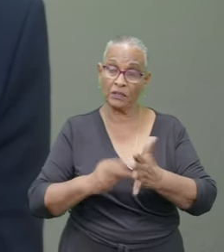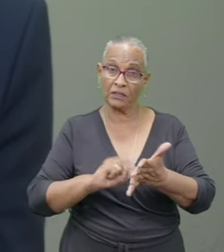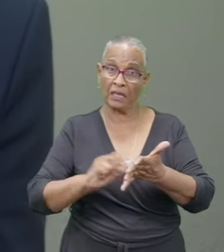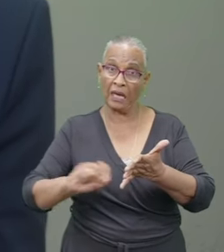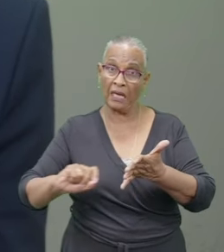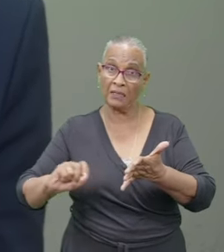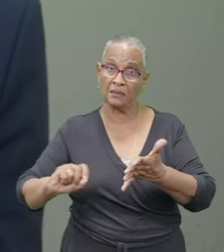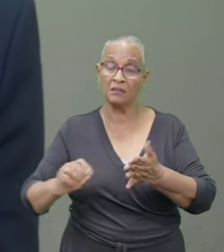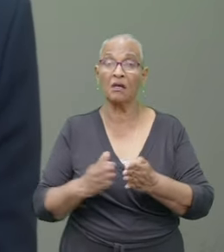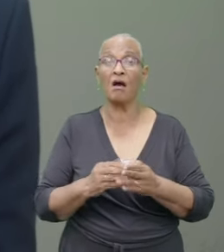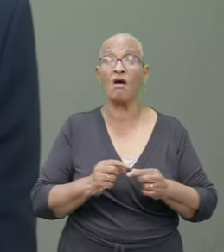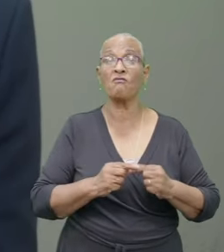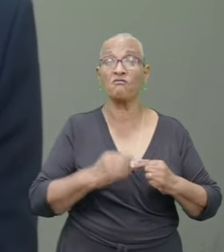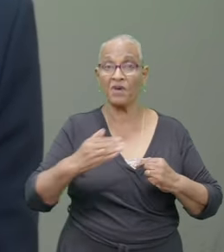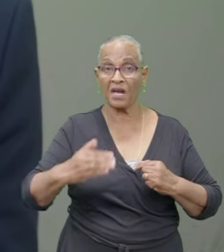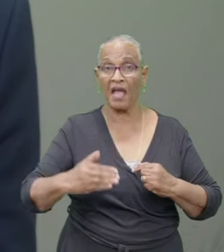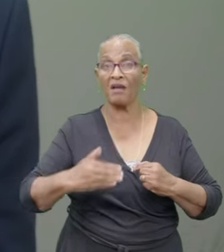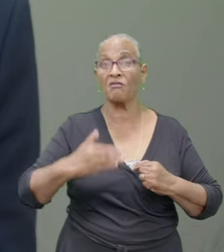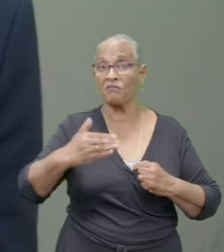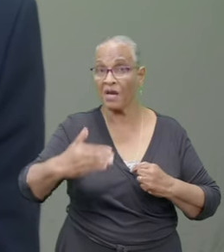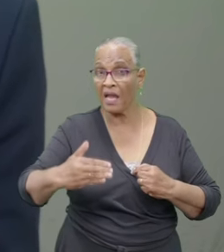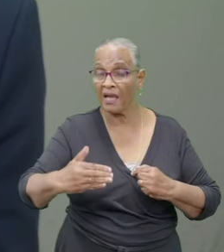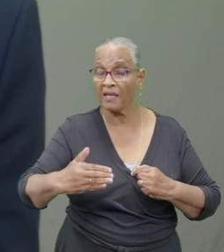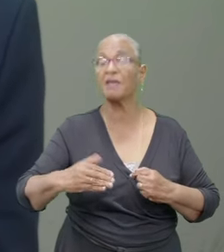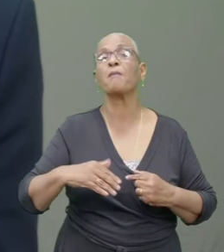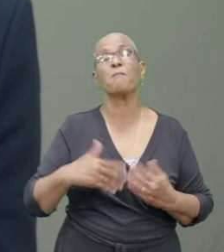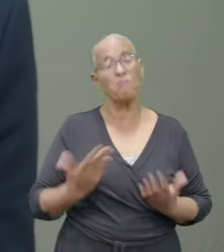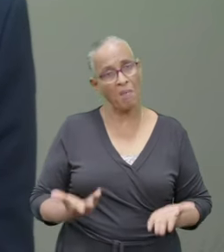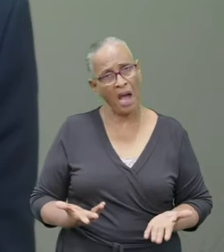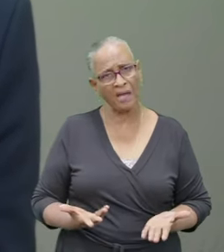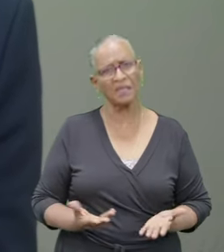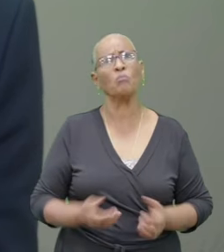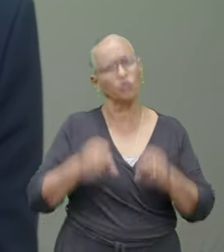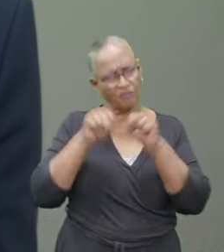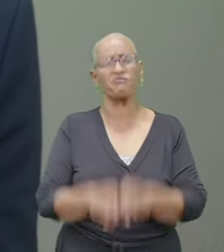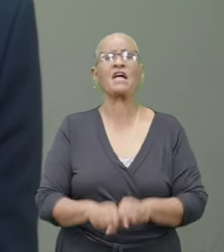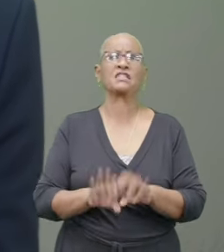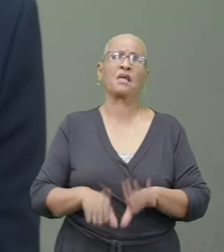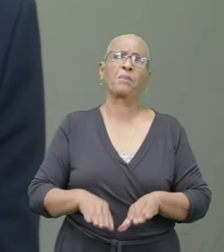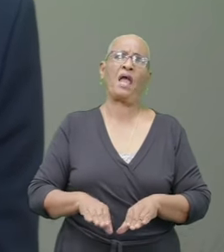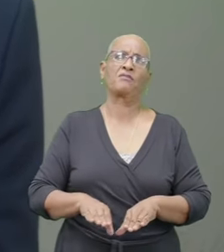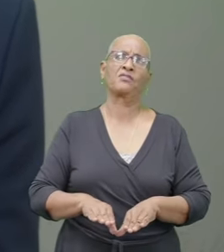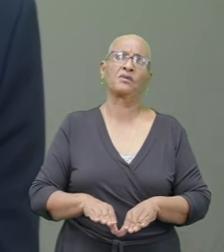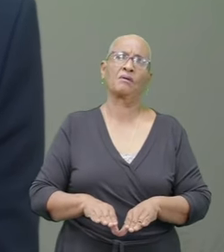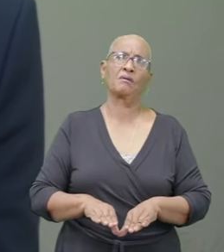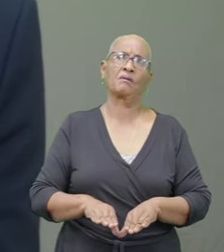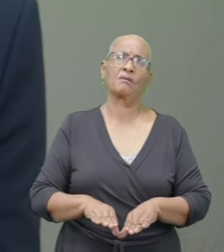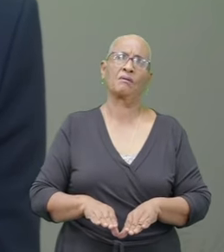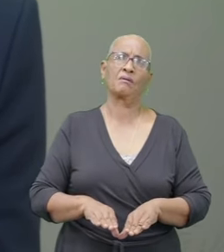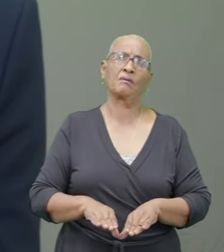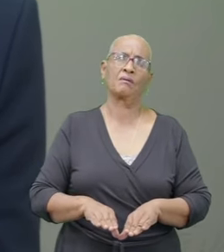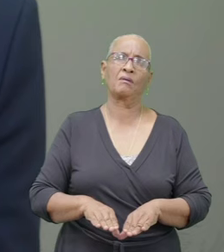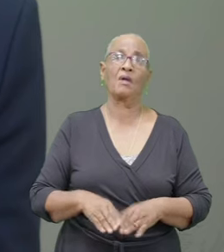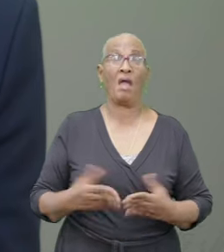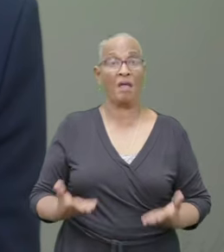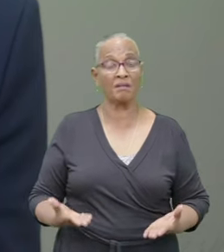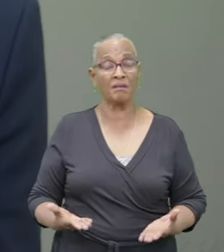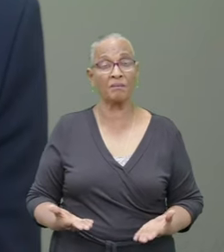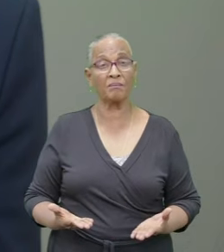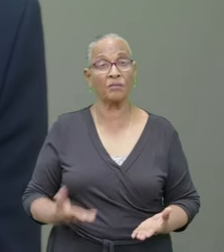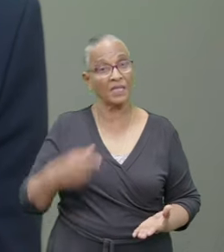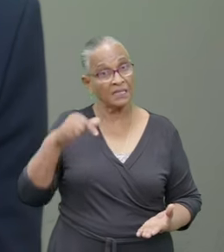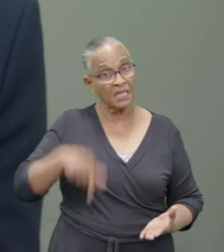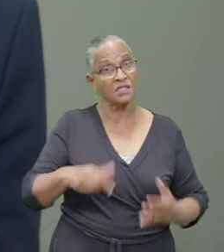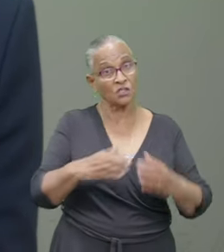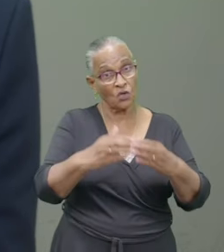persoon automatisch aanspraak maakt naar de tweede verlenging op een vaste aanstelling bij de overheid. En we hebben deze